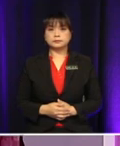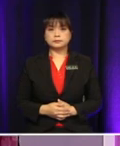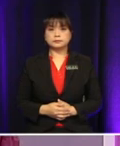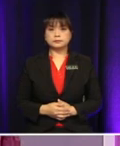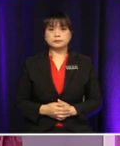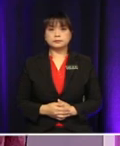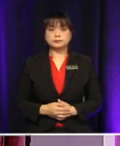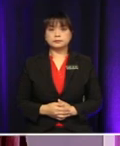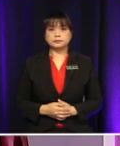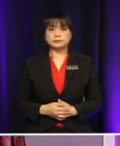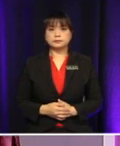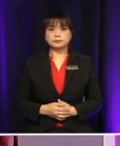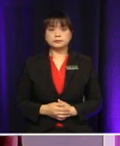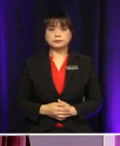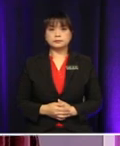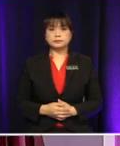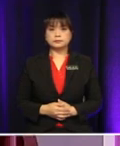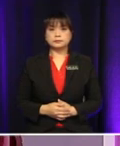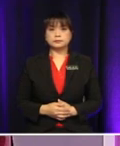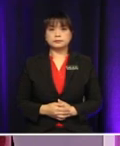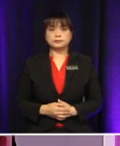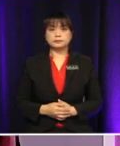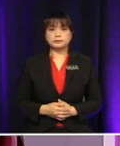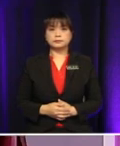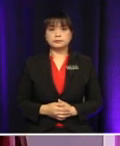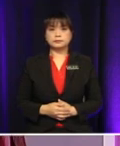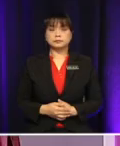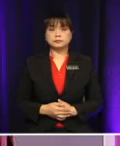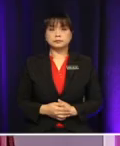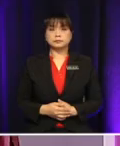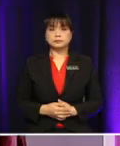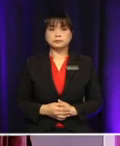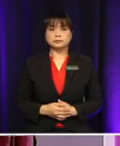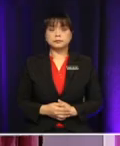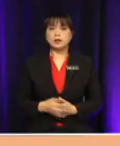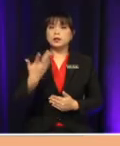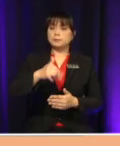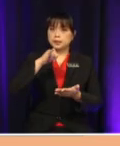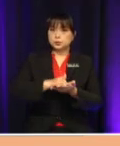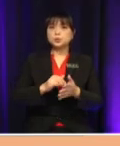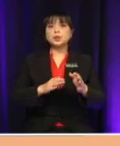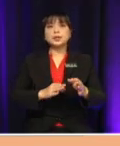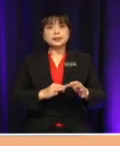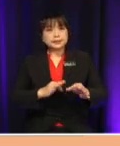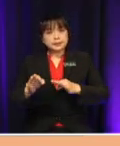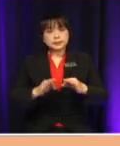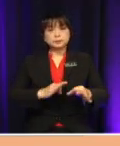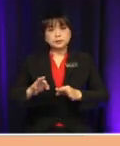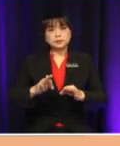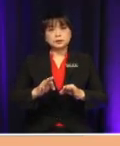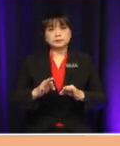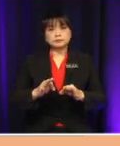terendah ya oke kemudiannya soal langit yang kedua adalah Terangkan 4 tak Terangkan bermaksud